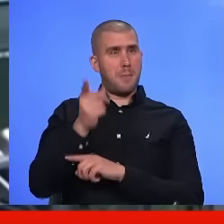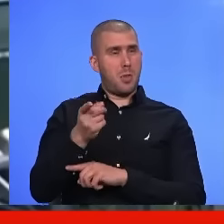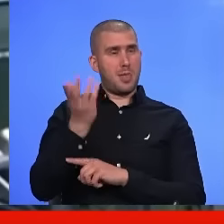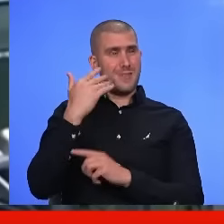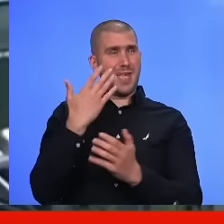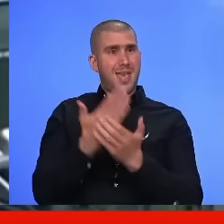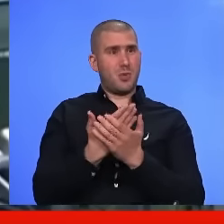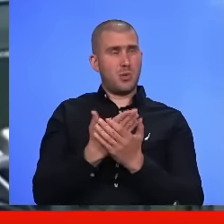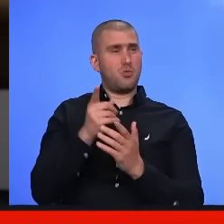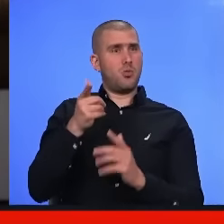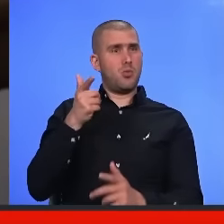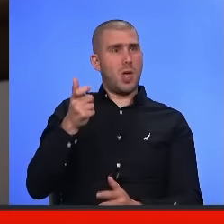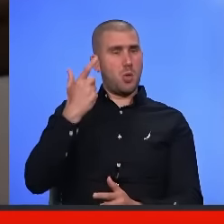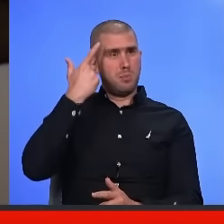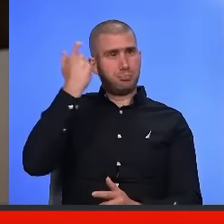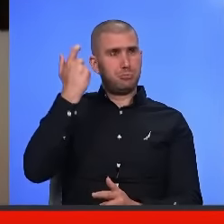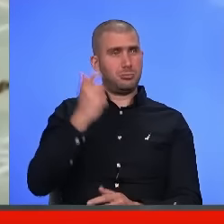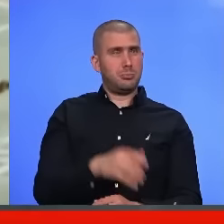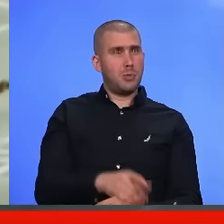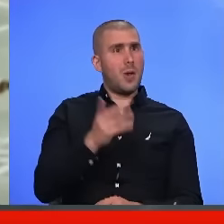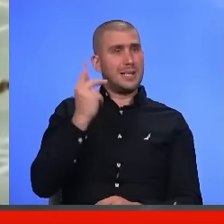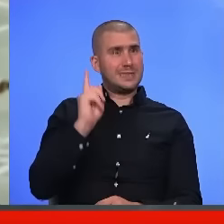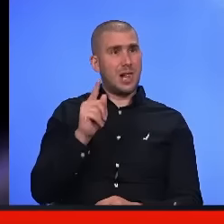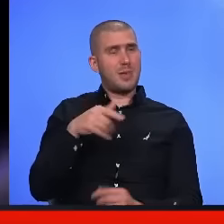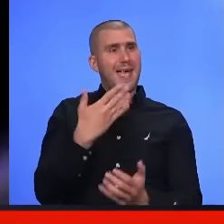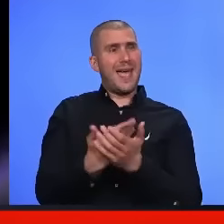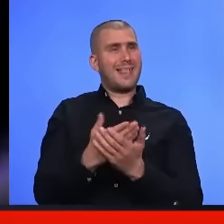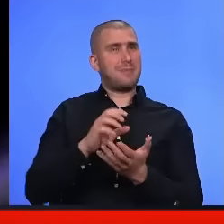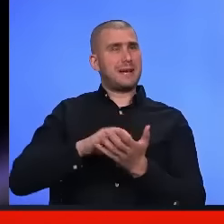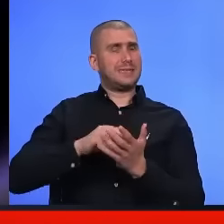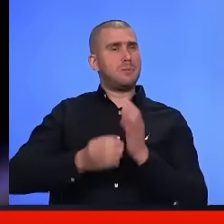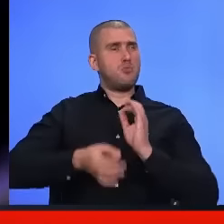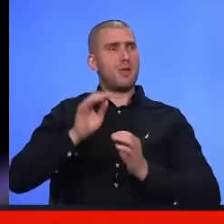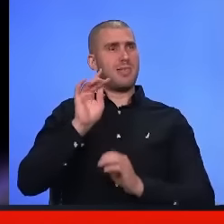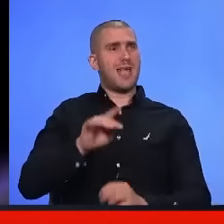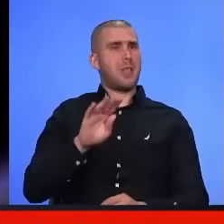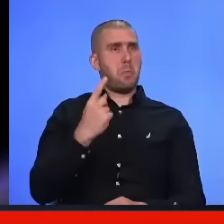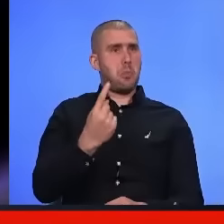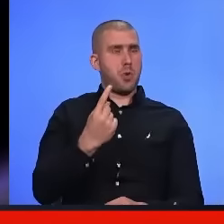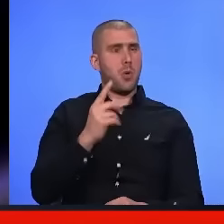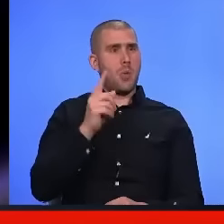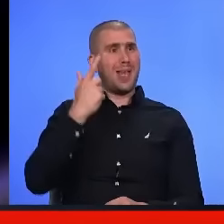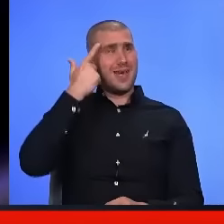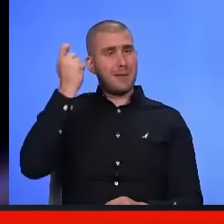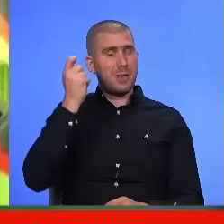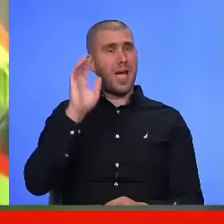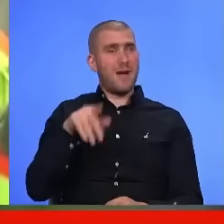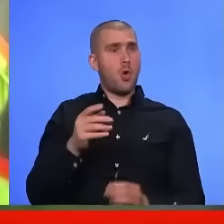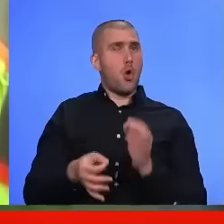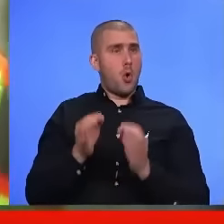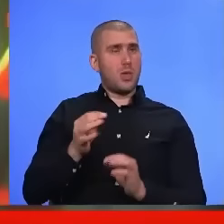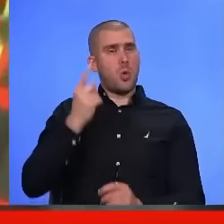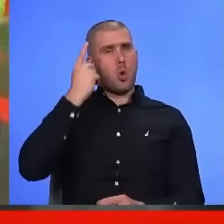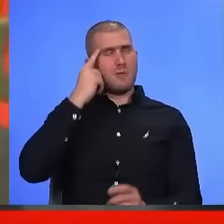עדותו כשהוא ירוי בראשו. הוא אמור היה להיות עד מרכזי במשפט נגד בואינג, ייתכן שיתאבד למרות שעורכי